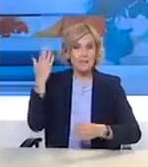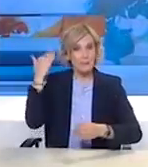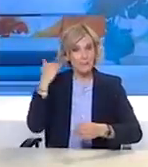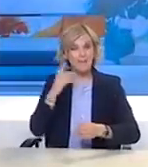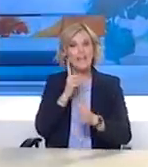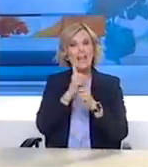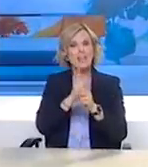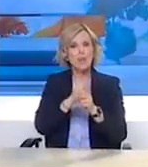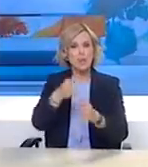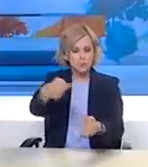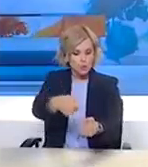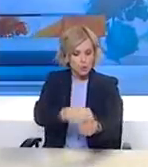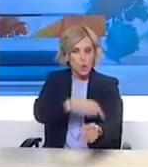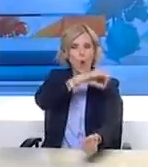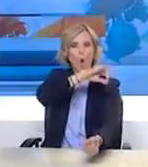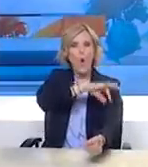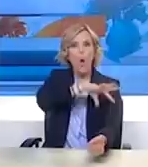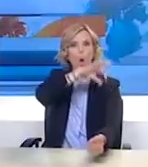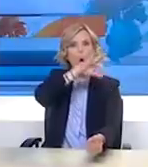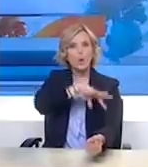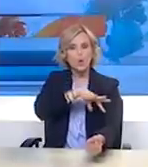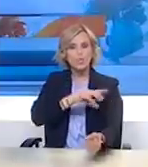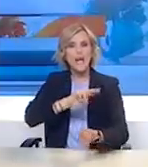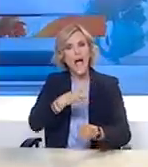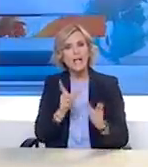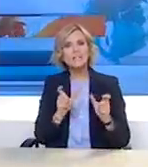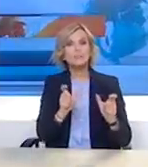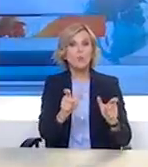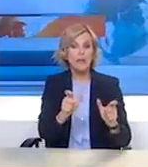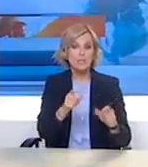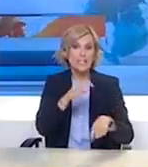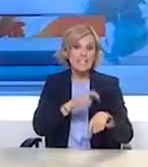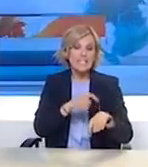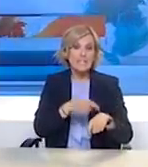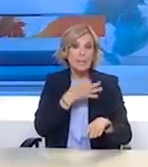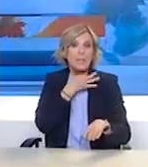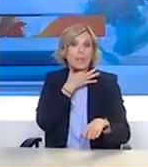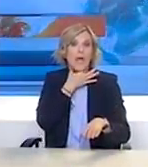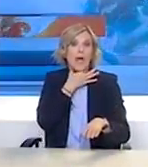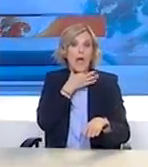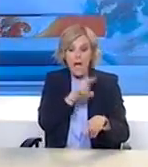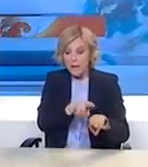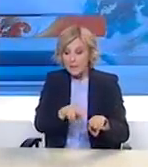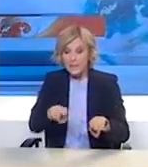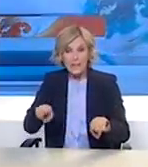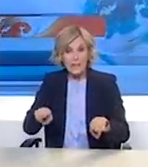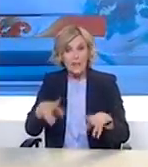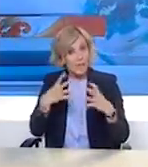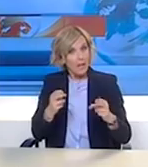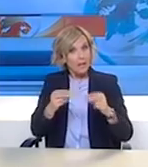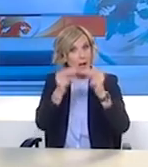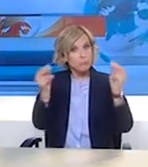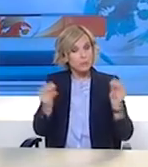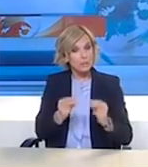που έχουν πια αναρρώσει σε ασθενείς που η ζωή τους βρίσκεται σε κρίσιμη φάση στις εντατικές. Πώς εξελίσσεται αυτή η προσπάθεια, έχουμε μέχρι στιγμής